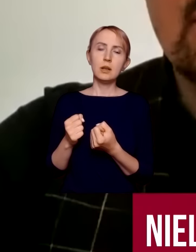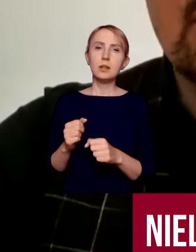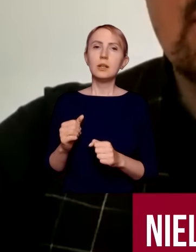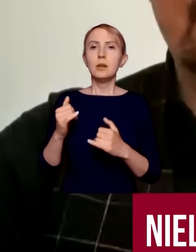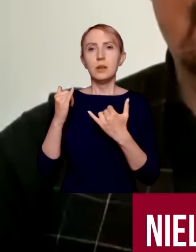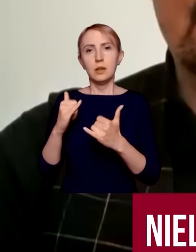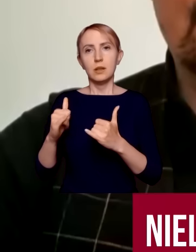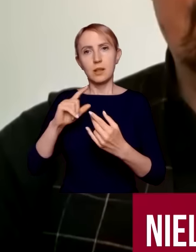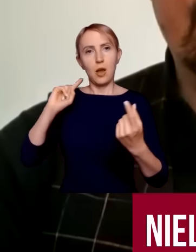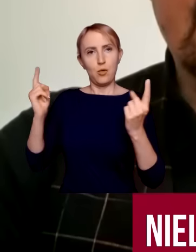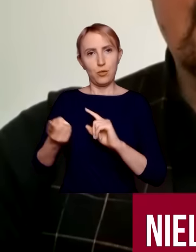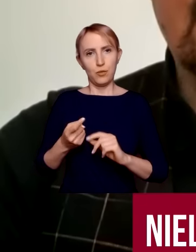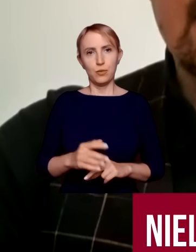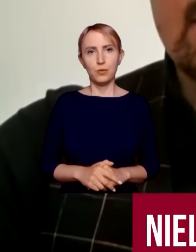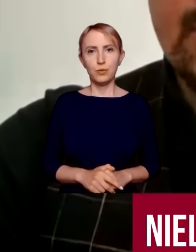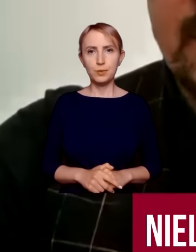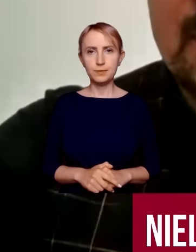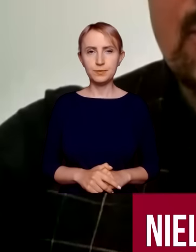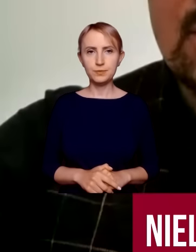rzecz,